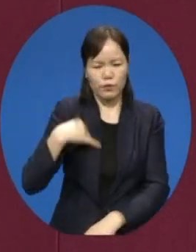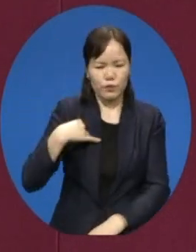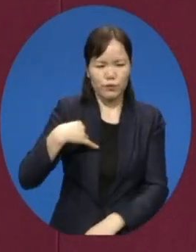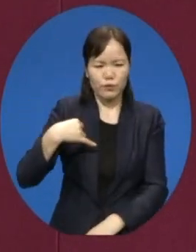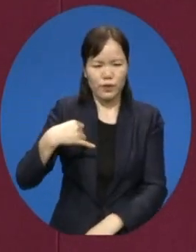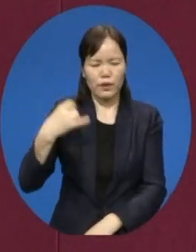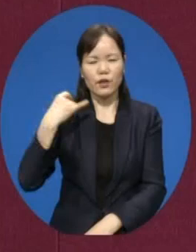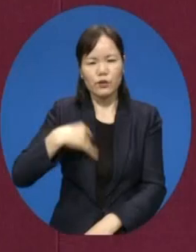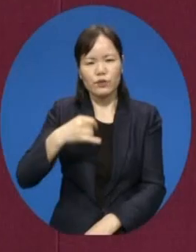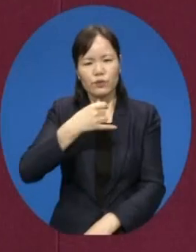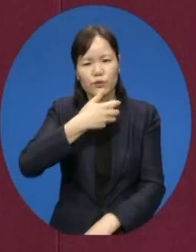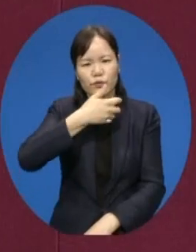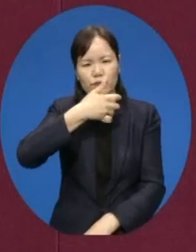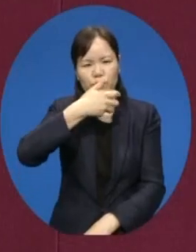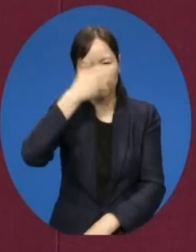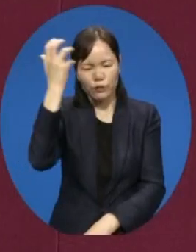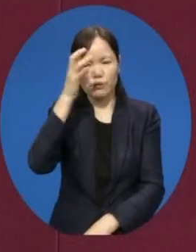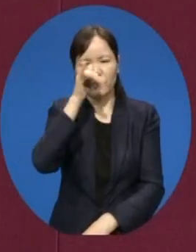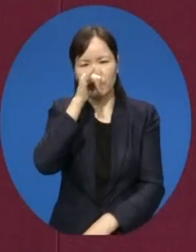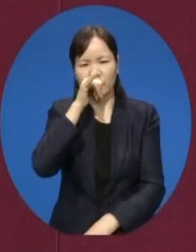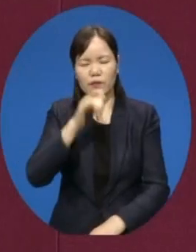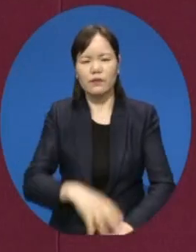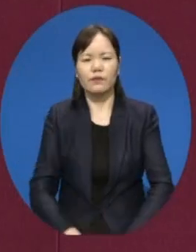중국에는 중국몽이라는 꿈이 있습니다.